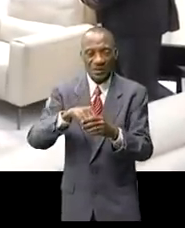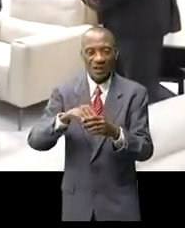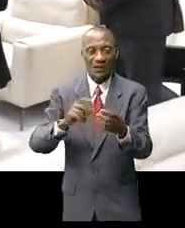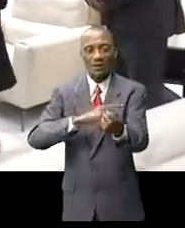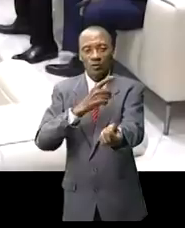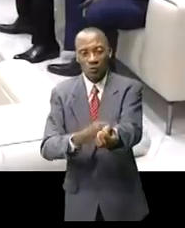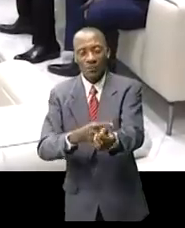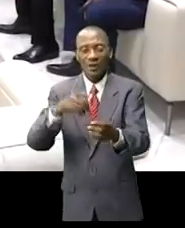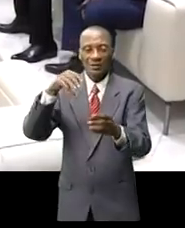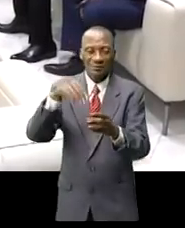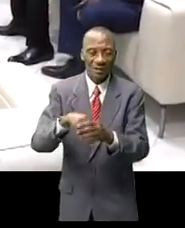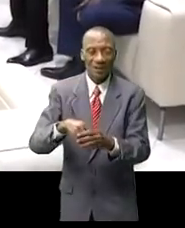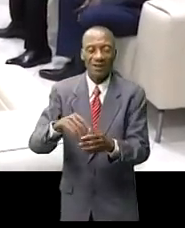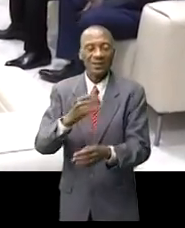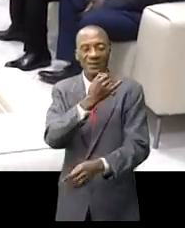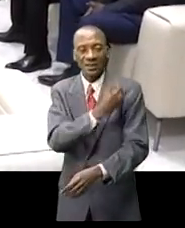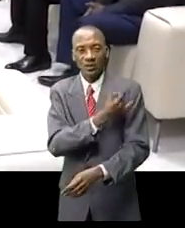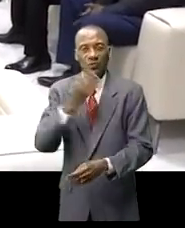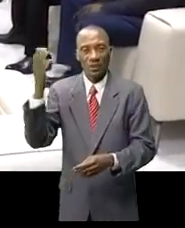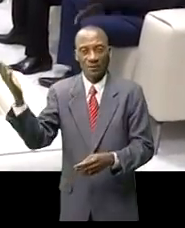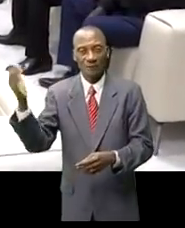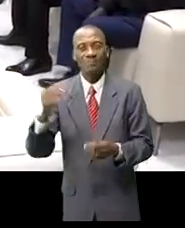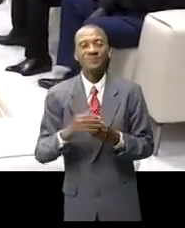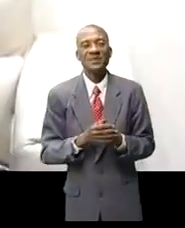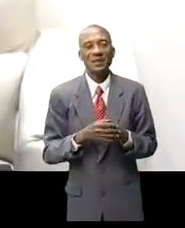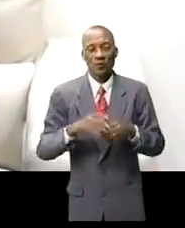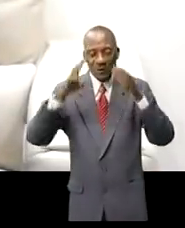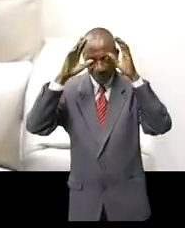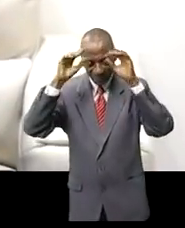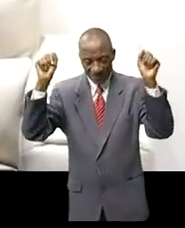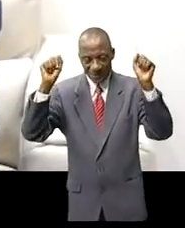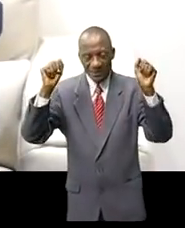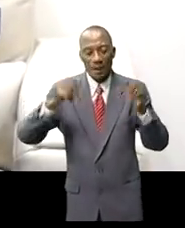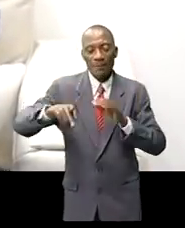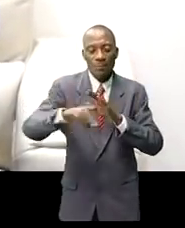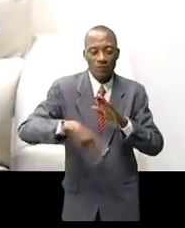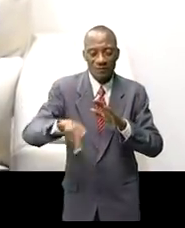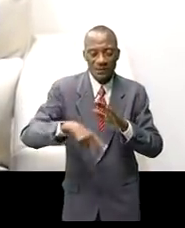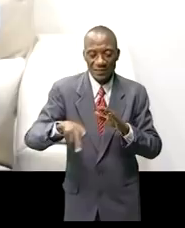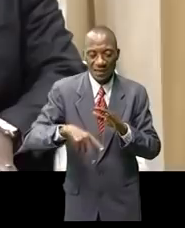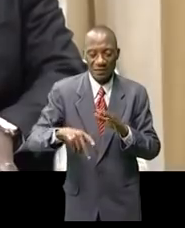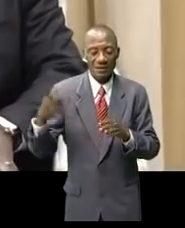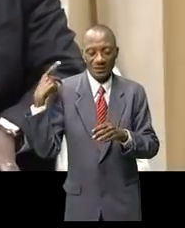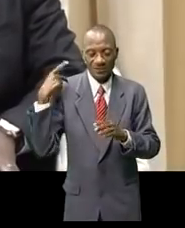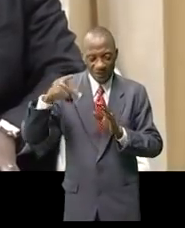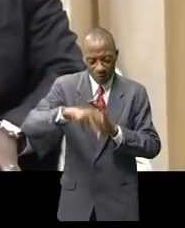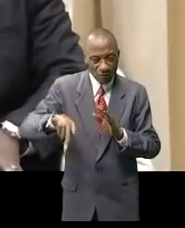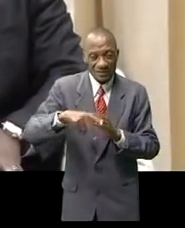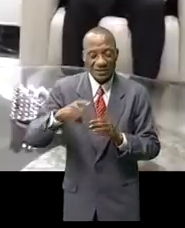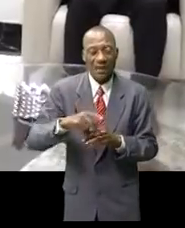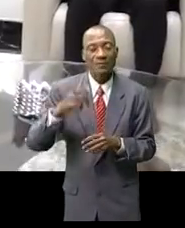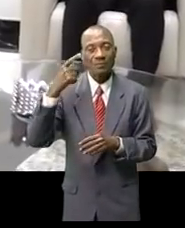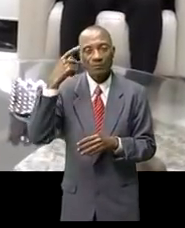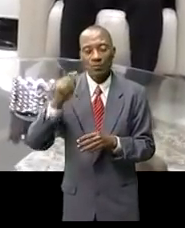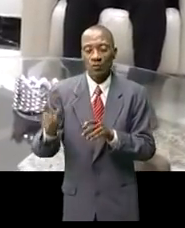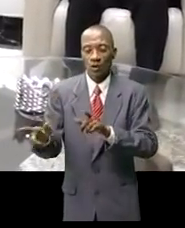aux sinistrés de Goma, victimes de l'éruption du mont Nyiragongo. Reçu à la primature ce lundi 26 juillet par le Premier ministre